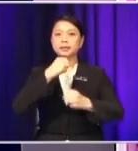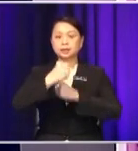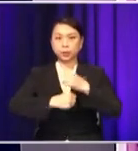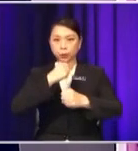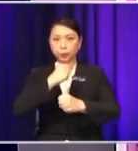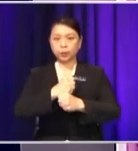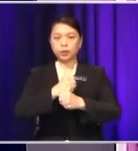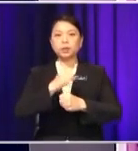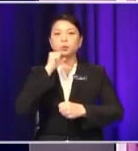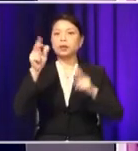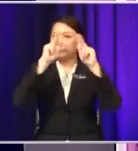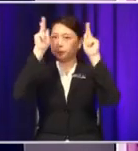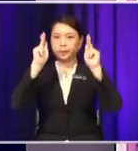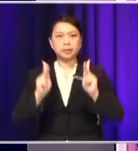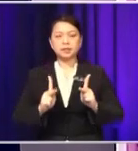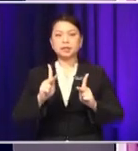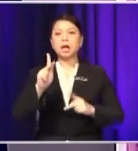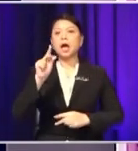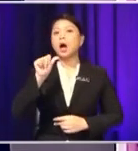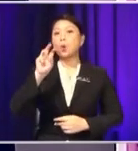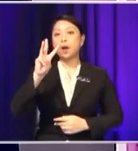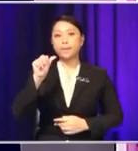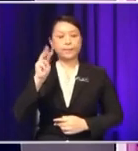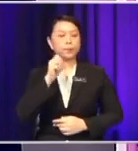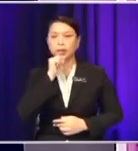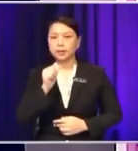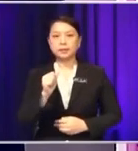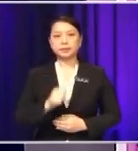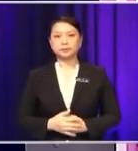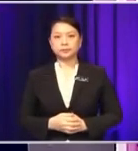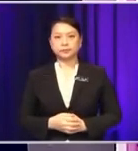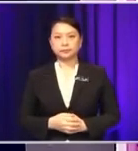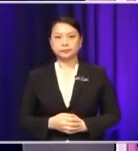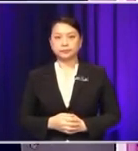peperiksaan ataupun peperiksaan awam. Itu yang nak kita ingatkan. Okey. Okay.